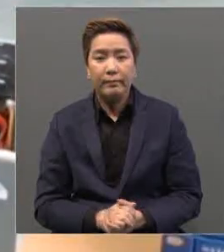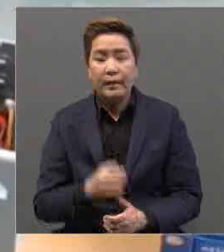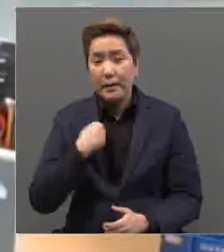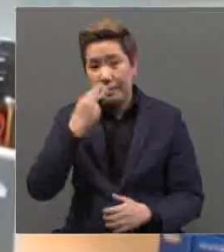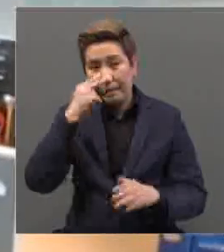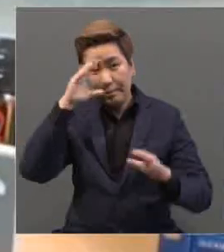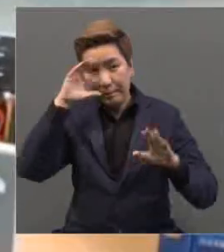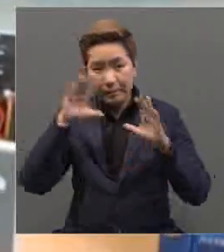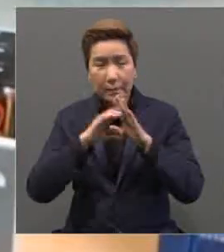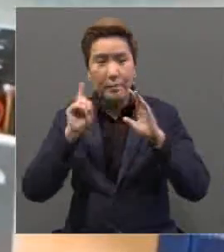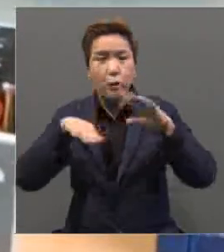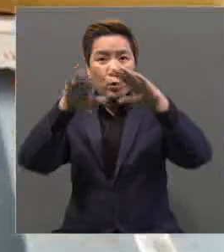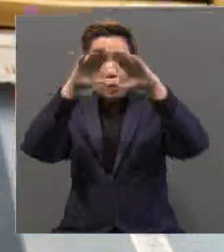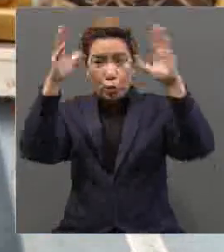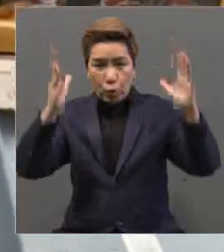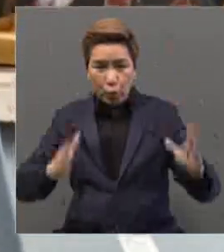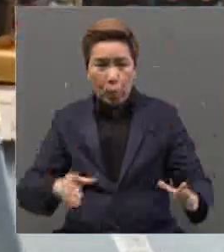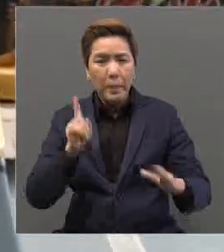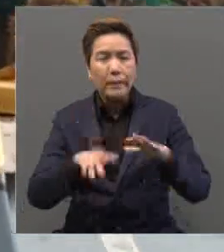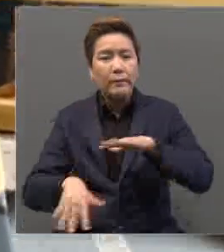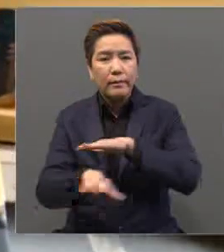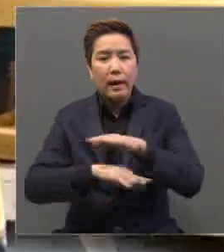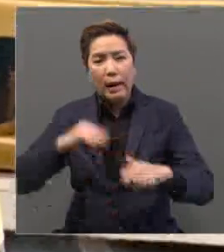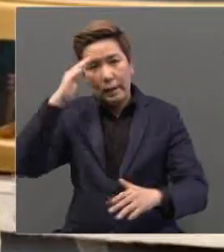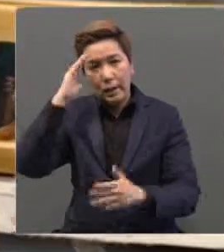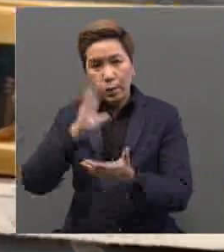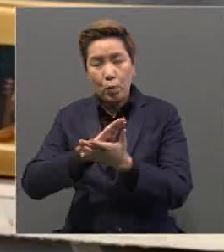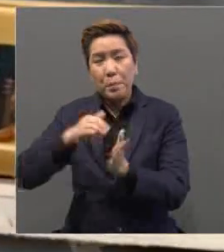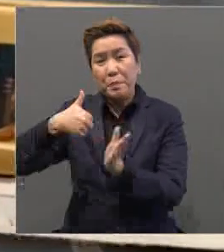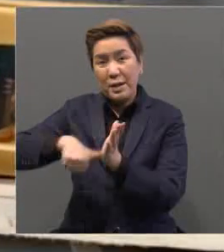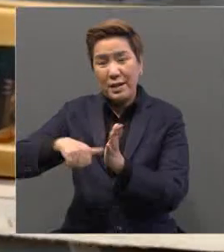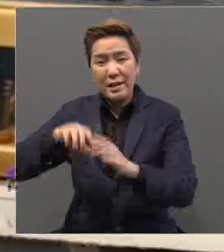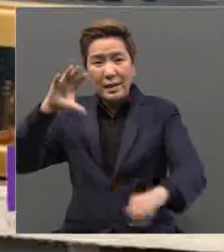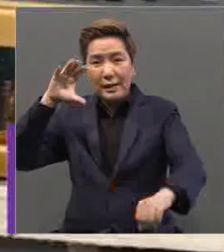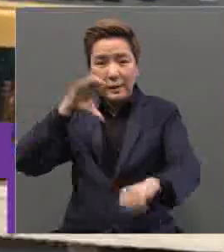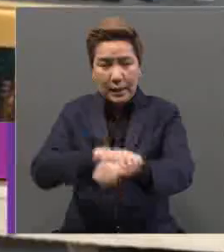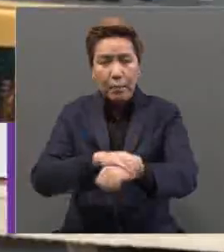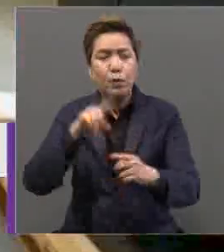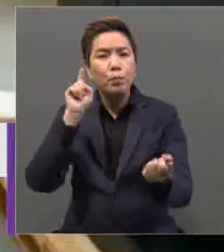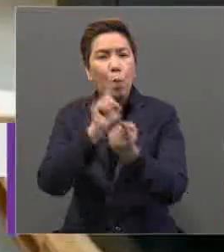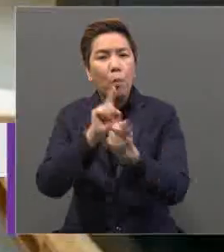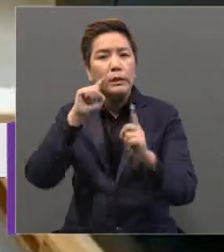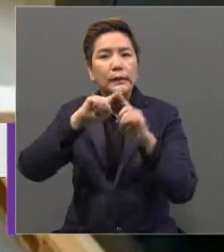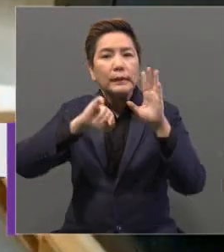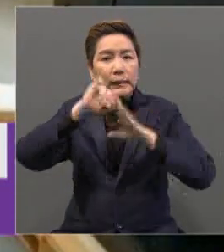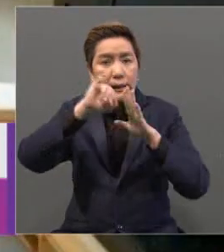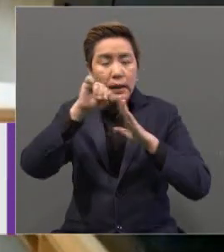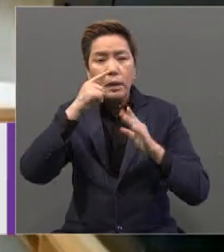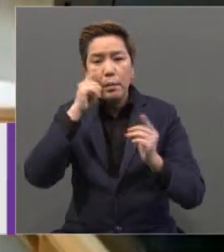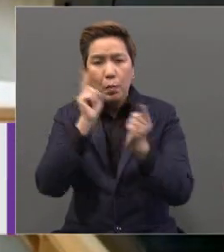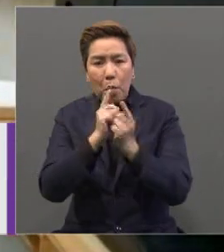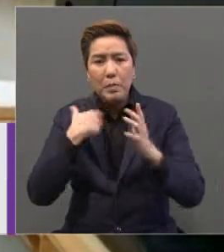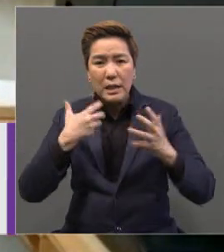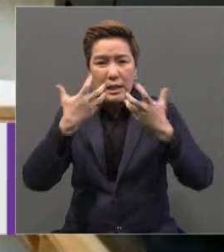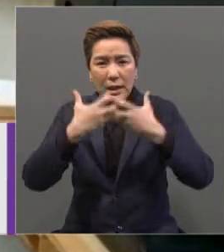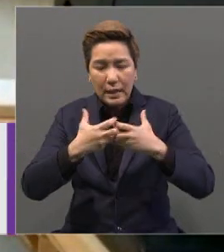ที่คุณผู้ชมเห็นอยู่นี้นะคะนี่ก็คือของกลางที่ด่านศุลกากรเชียงแสนจังหวัดเชียงรายเขาตรวจยึดได้ค่ะก็มีทั้